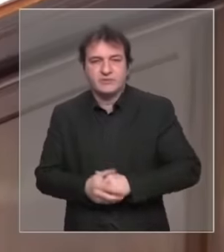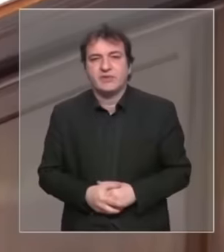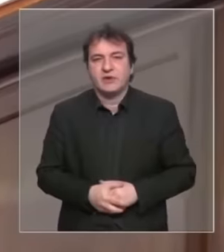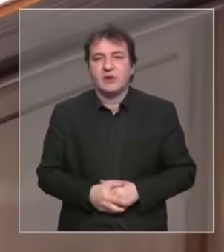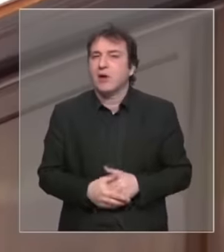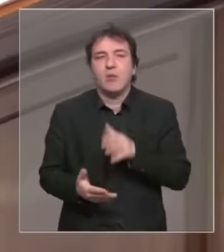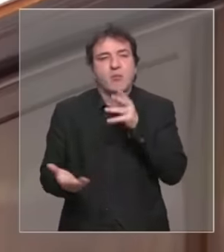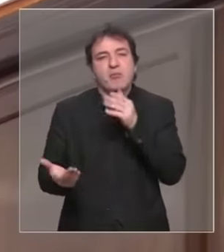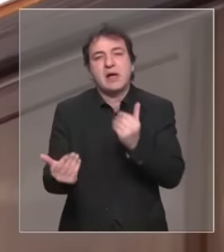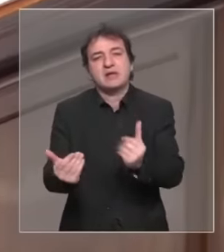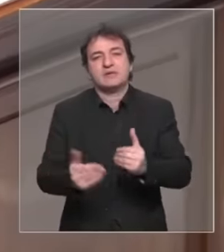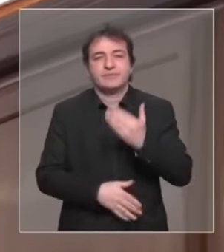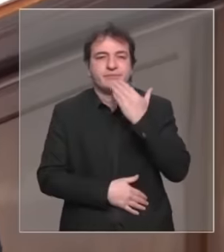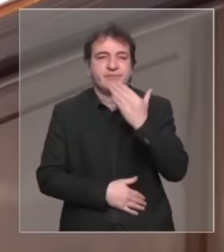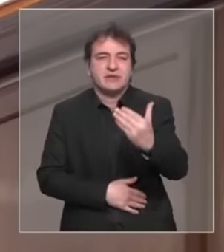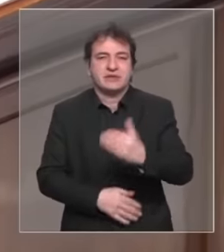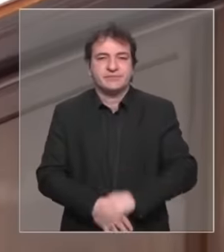pouvons plus attendre. Merci.